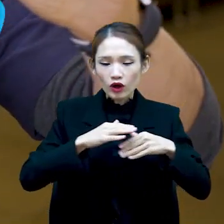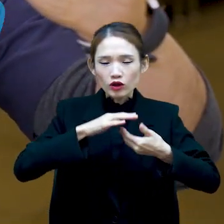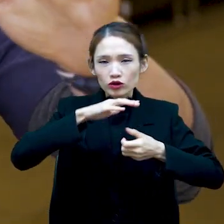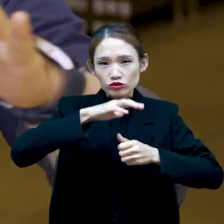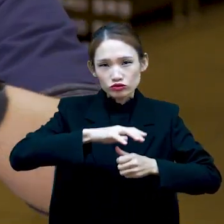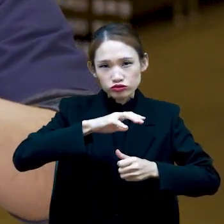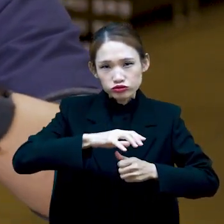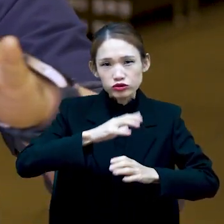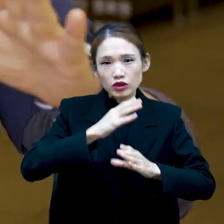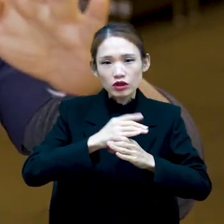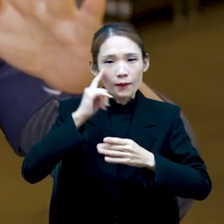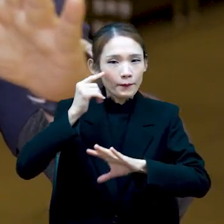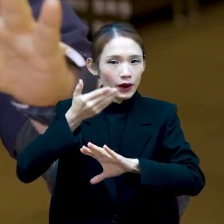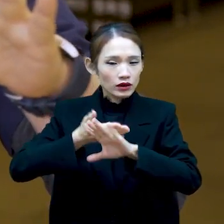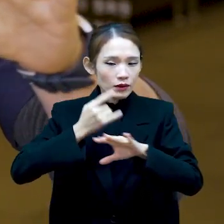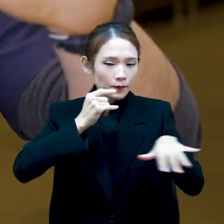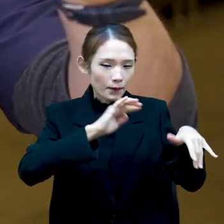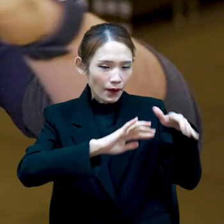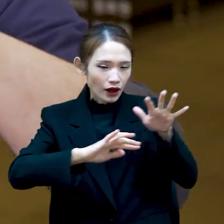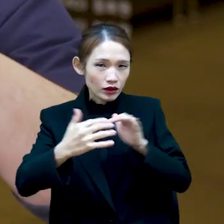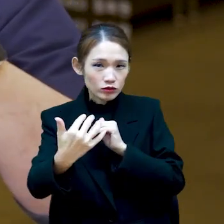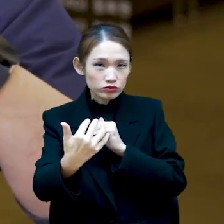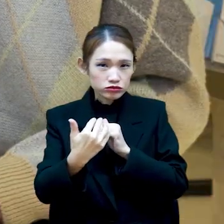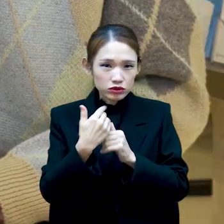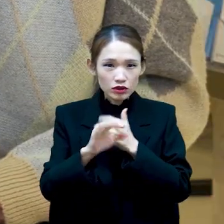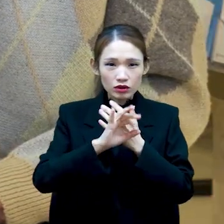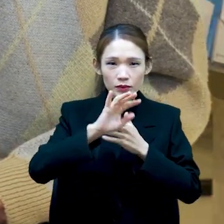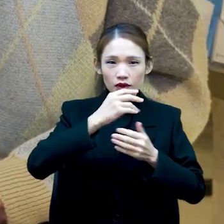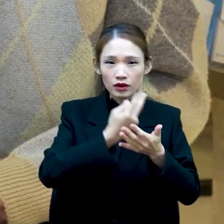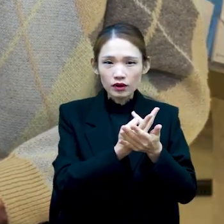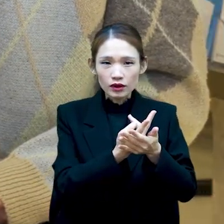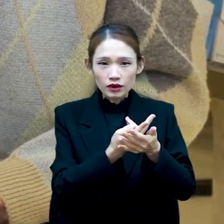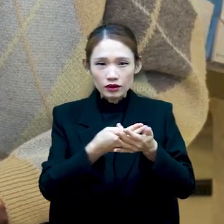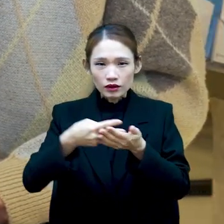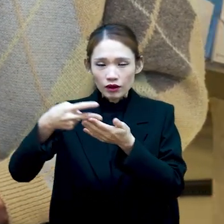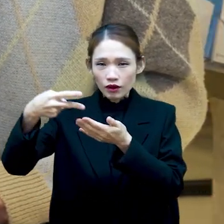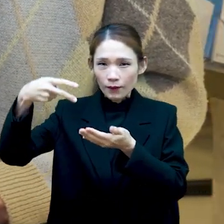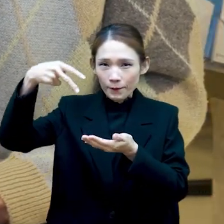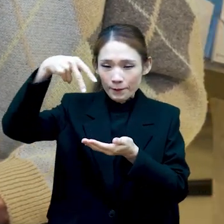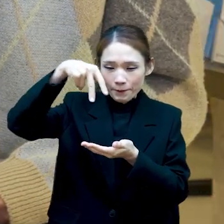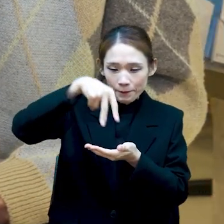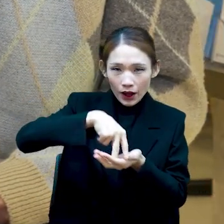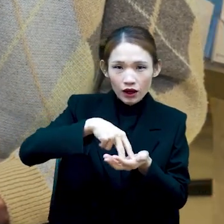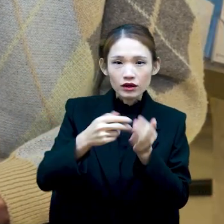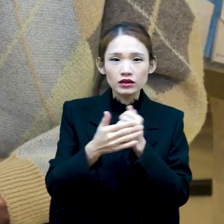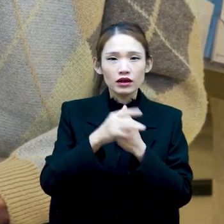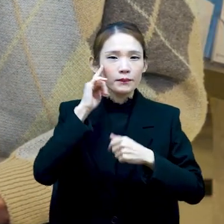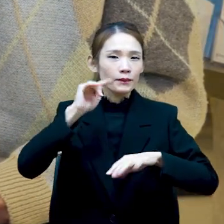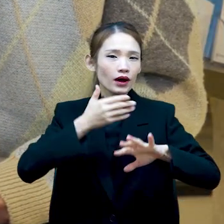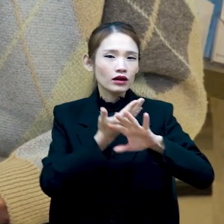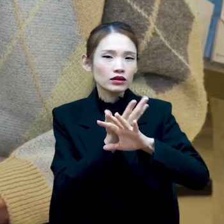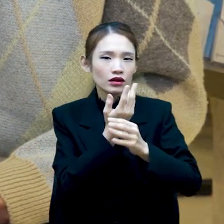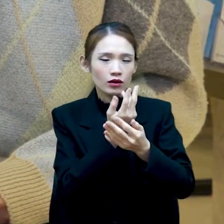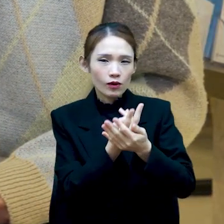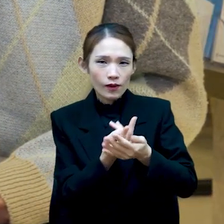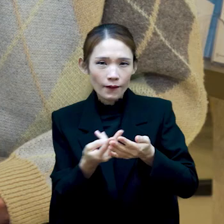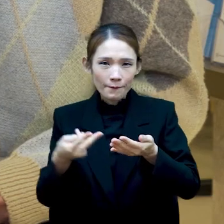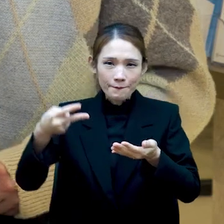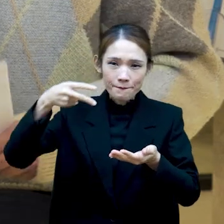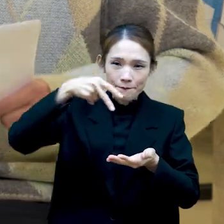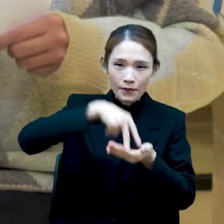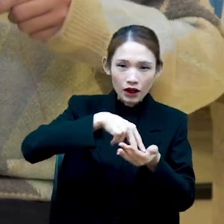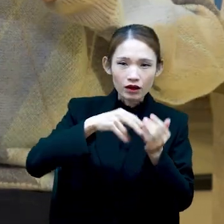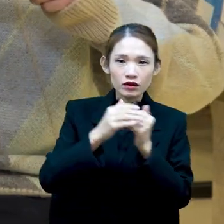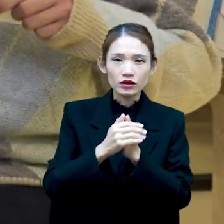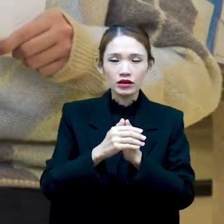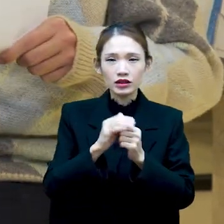이렇게 눌려 있다가 여기서 반대로 이제 파도가 오면은 서핑보드에서 일어나야 되기 때문에 이렇게 반대로 꺾였던 허리가 반대 방향으로 확 굽혀서 일어나야